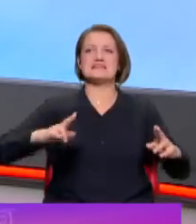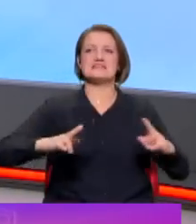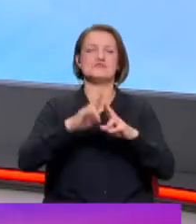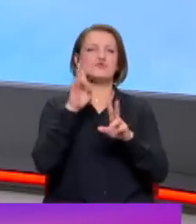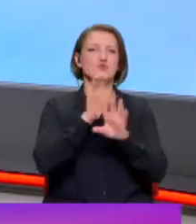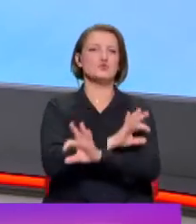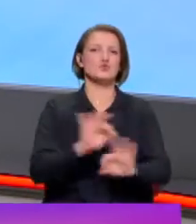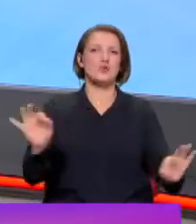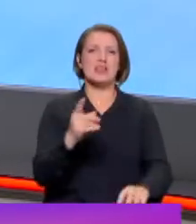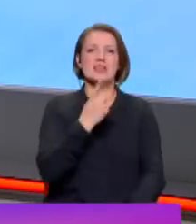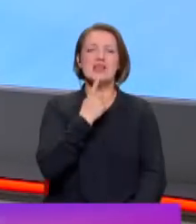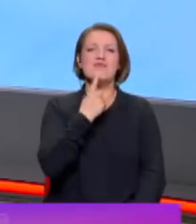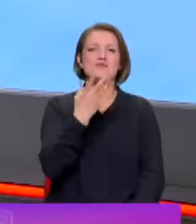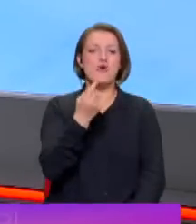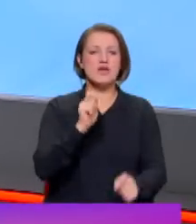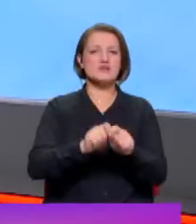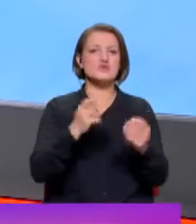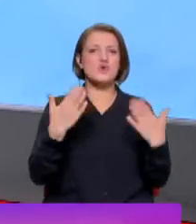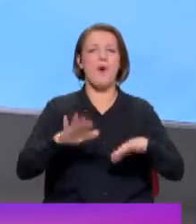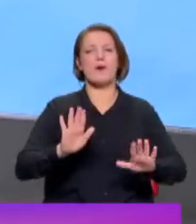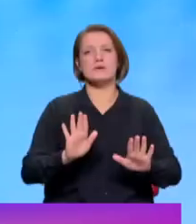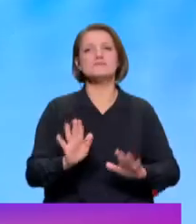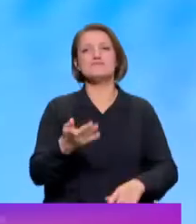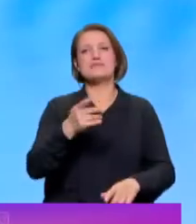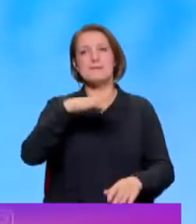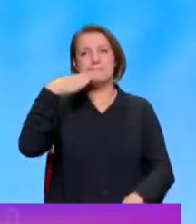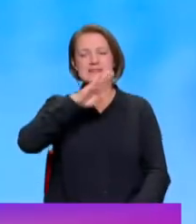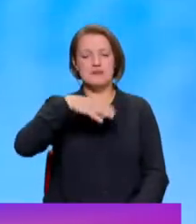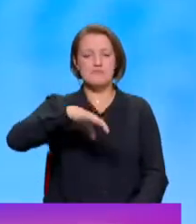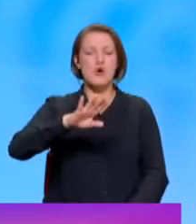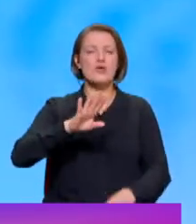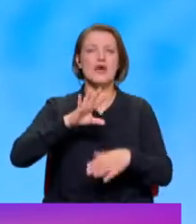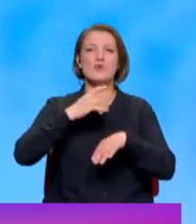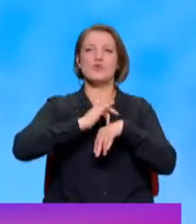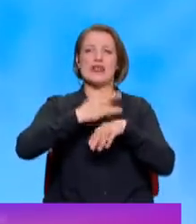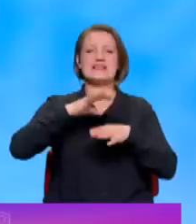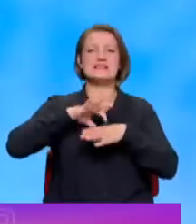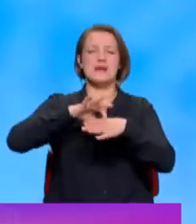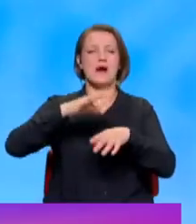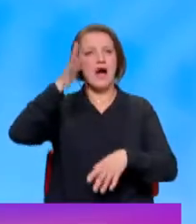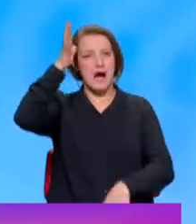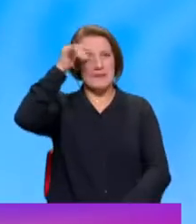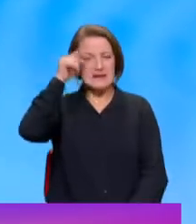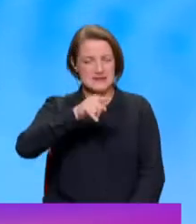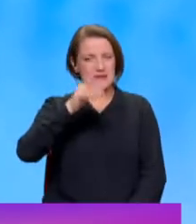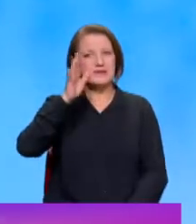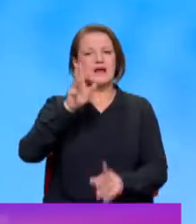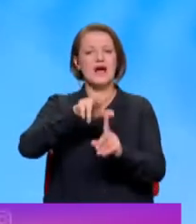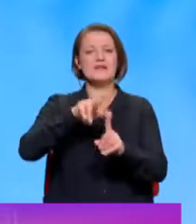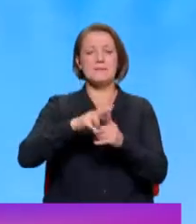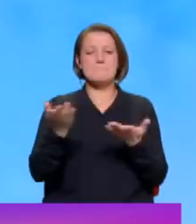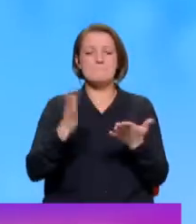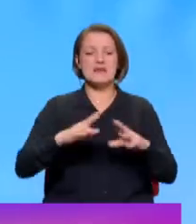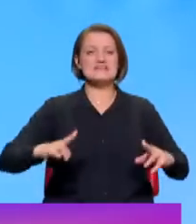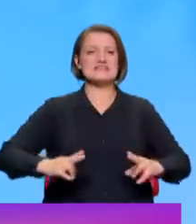sonuçsuz Laf Çok icraat yok Mısır'da bölge ülkelerinin temsilcileri AB ve ABD'nin katılımıyla Barış